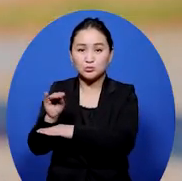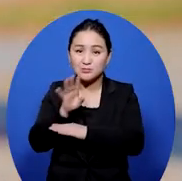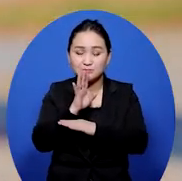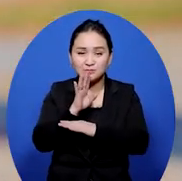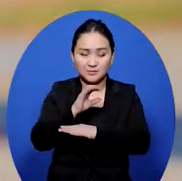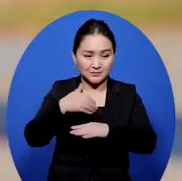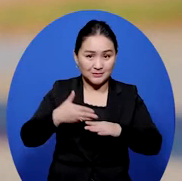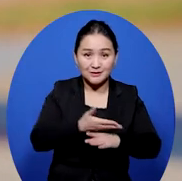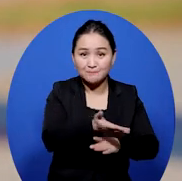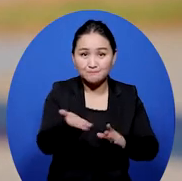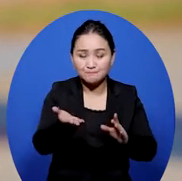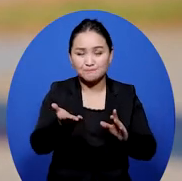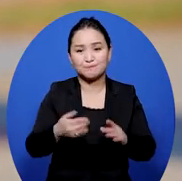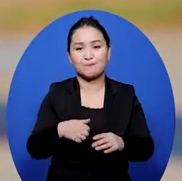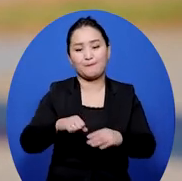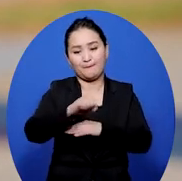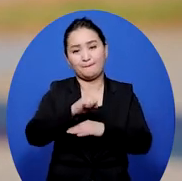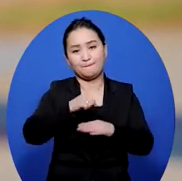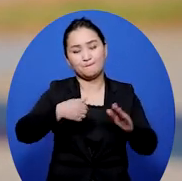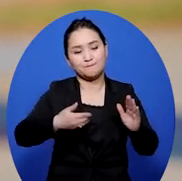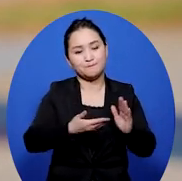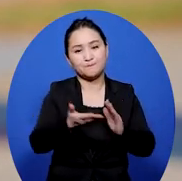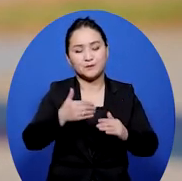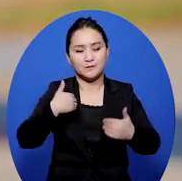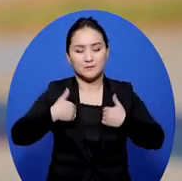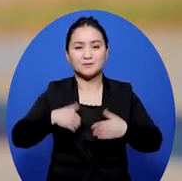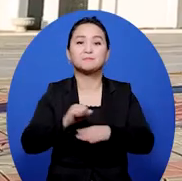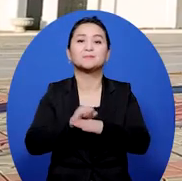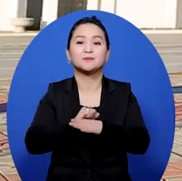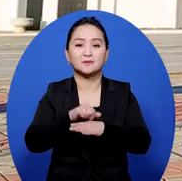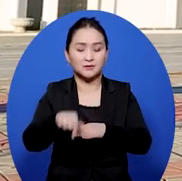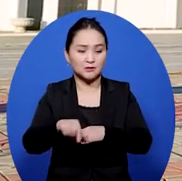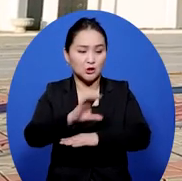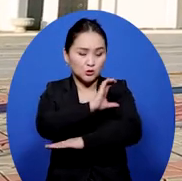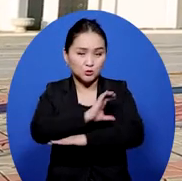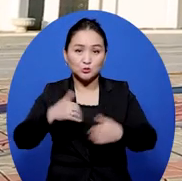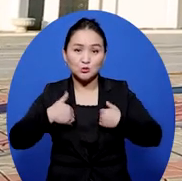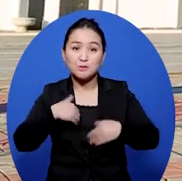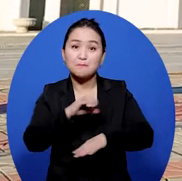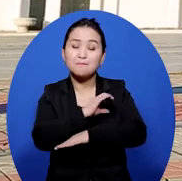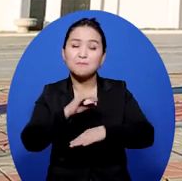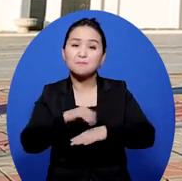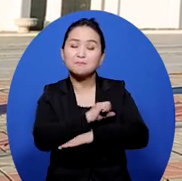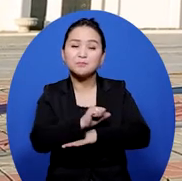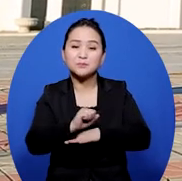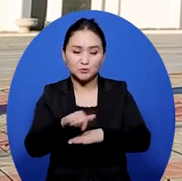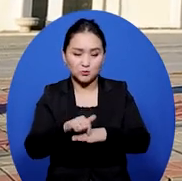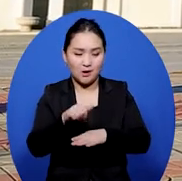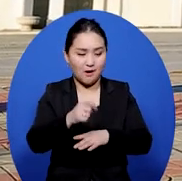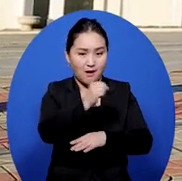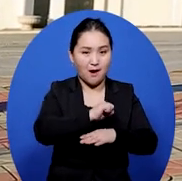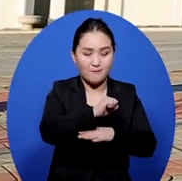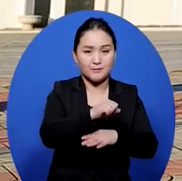явуулъя. Бүсийн сургалтуудаараа дамжуулаад одоо аймаг болгон дээр сурагч багш нарыг бэлдлээ. Тэгээ ер нь цаашдаа энэ сурагч багш нараа